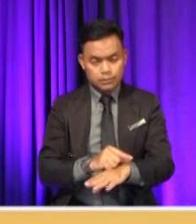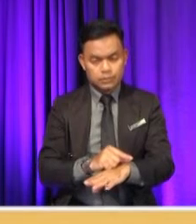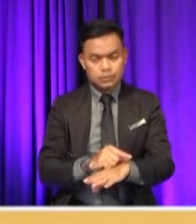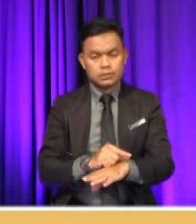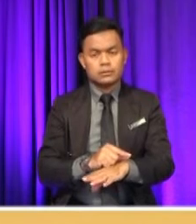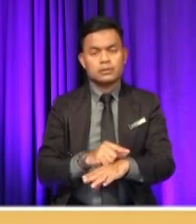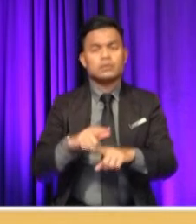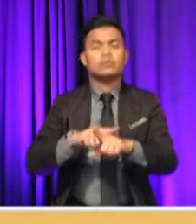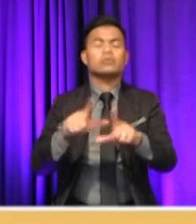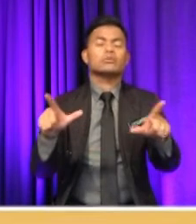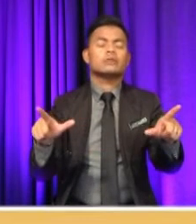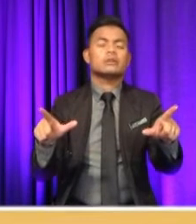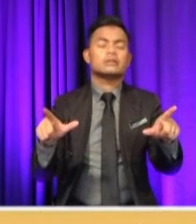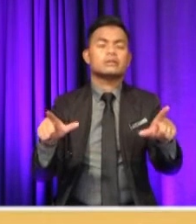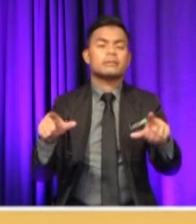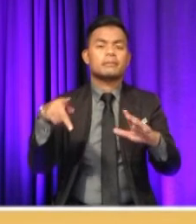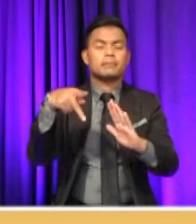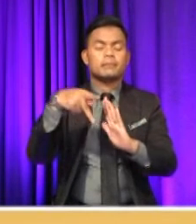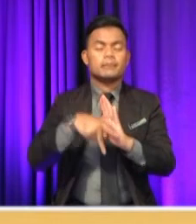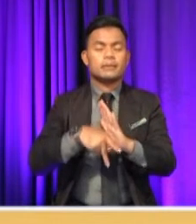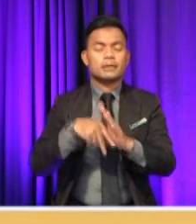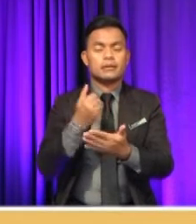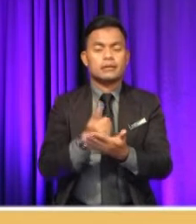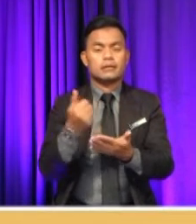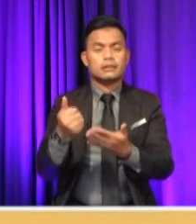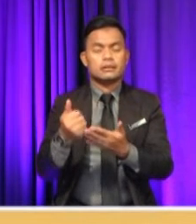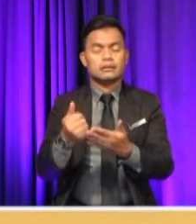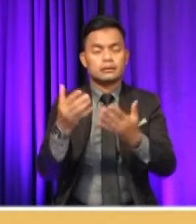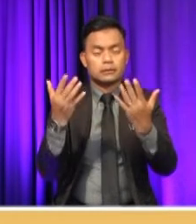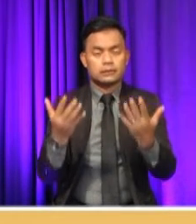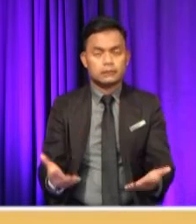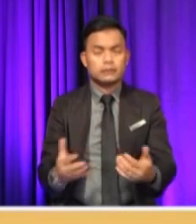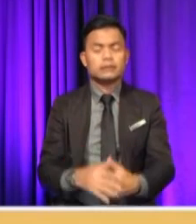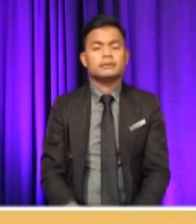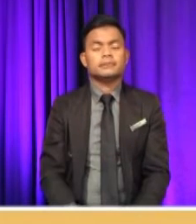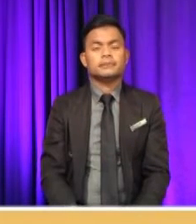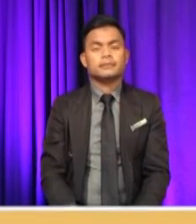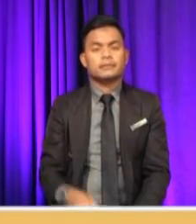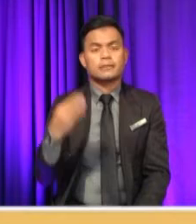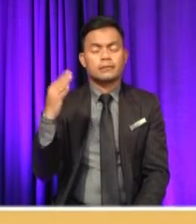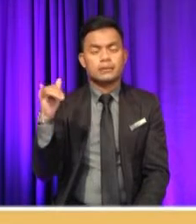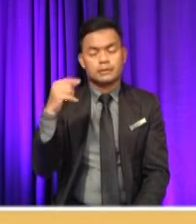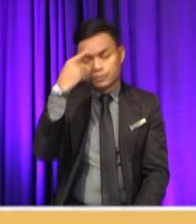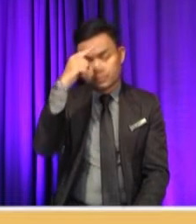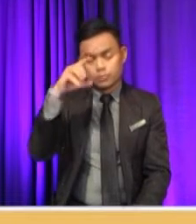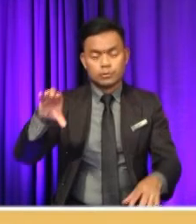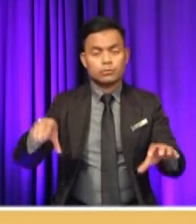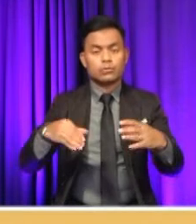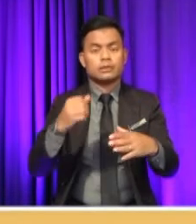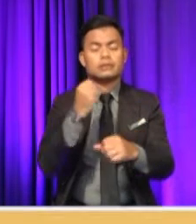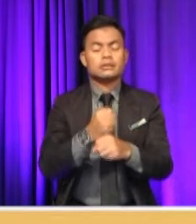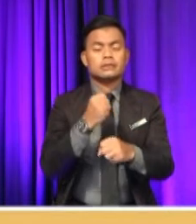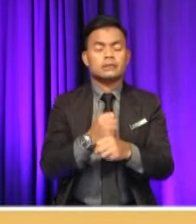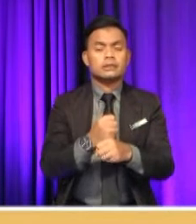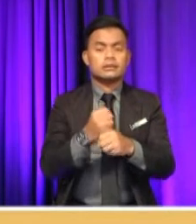yang memerlukan daya gerakan yang kecil. Biasanya sistem pneumatik untuk buat kerja-kerja ringan lah. Okey, sistem